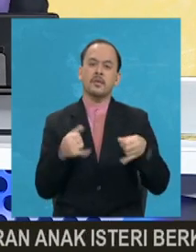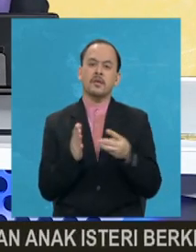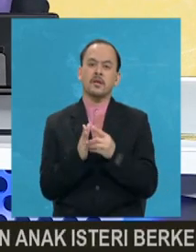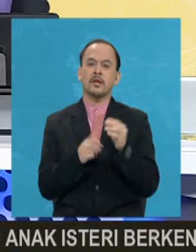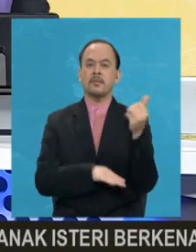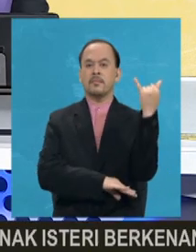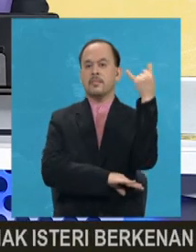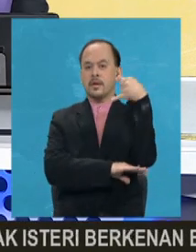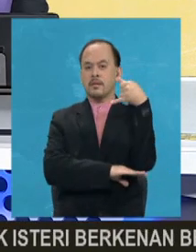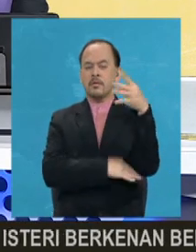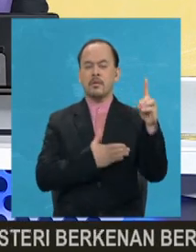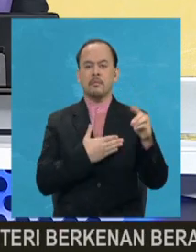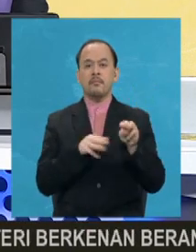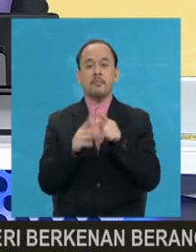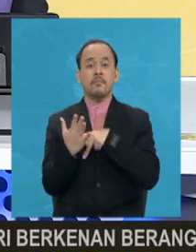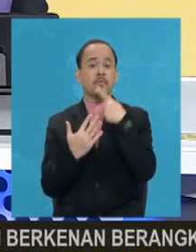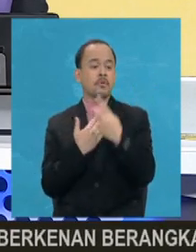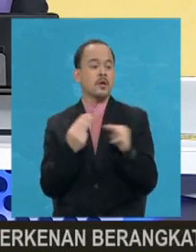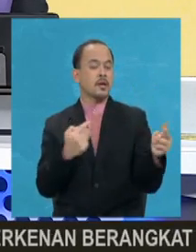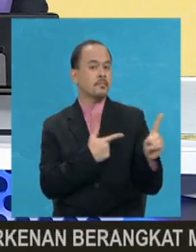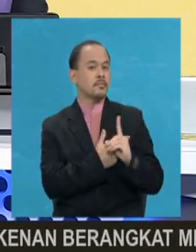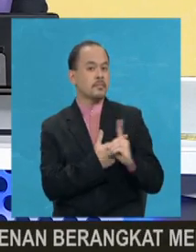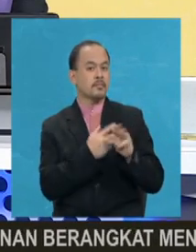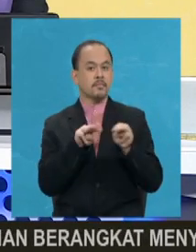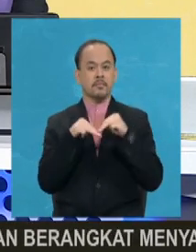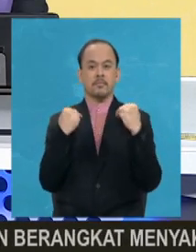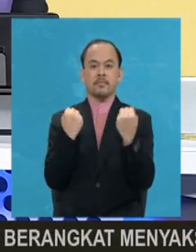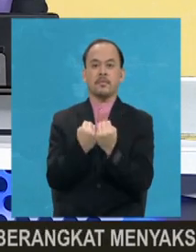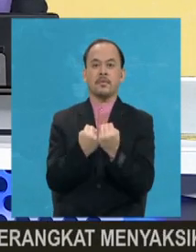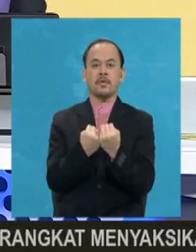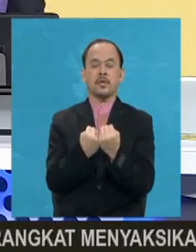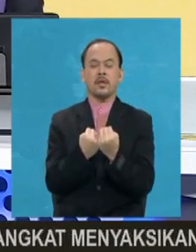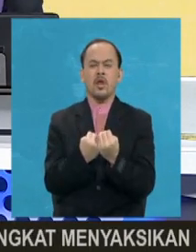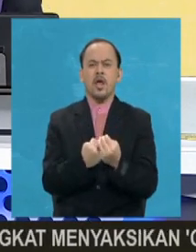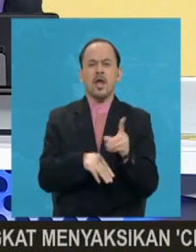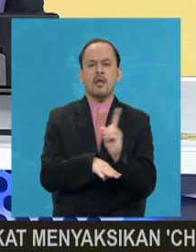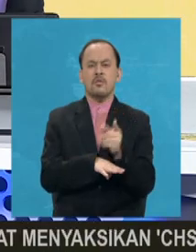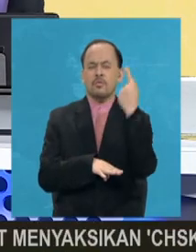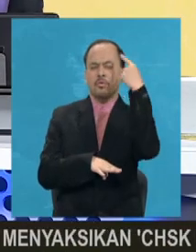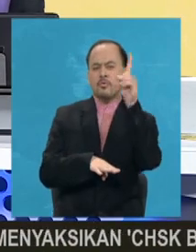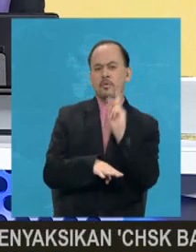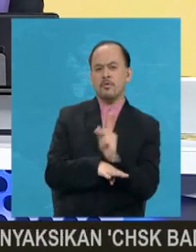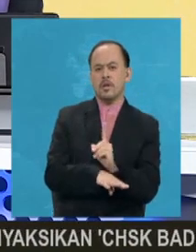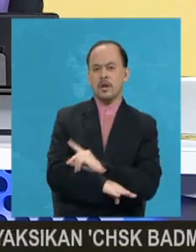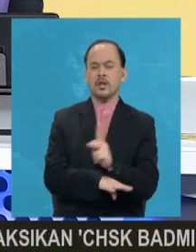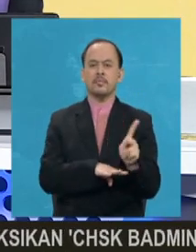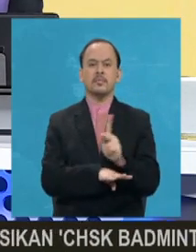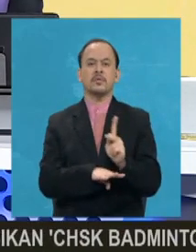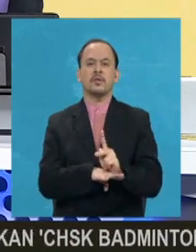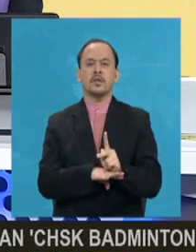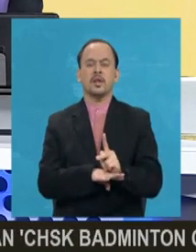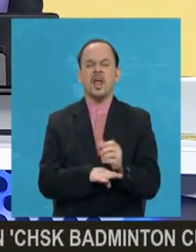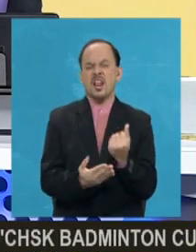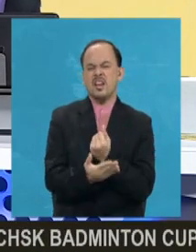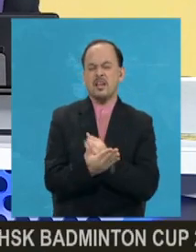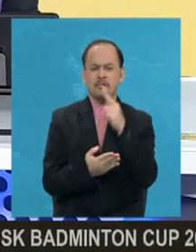masyarakat program yang jadikan sepeda hari kebangsaan menentang penyalahgunaan dan peredaran darah haram